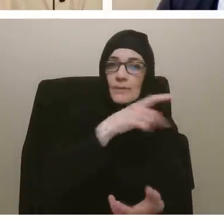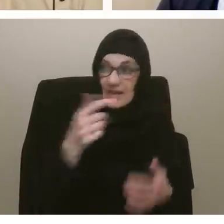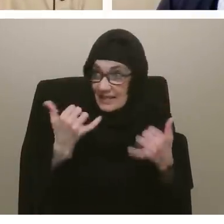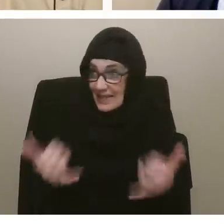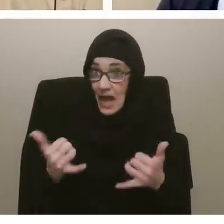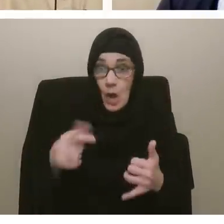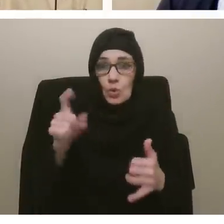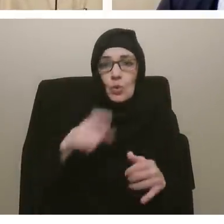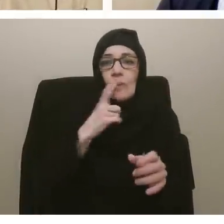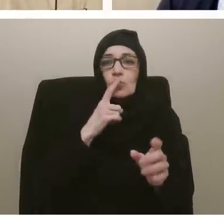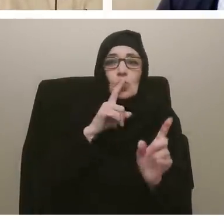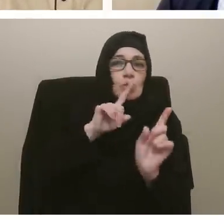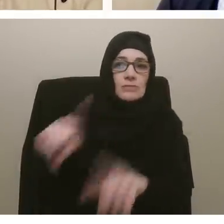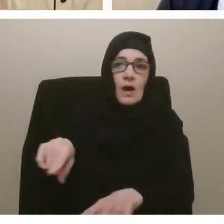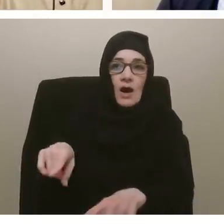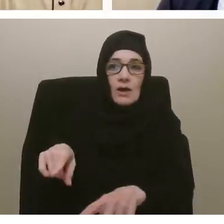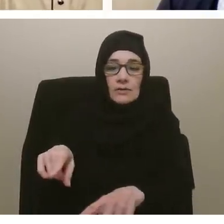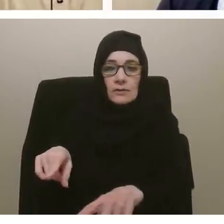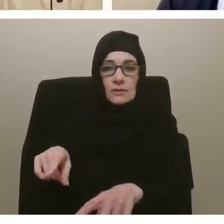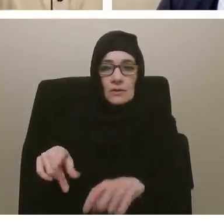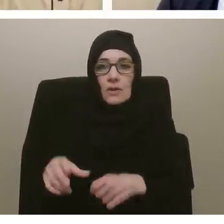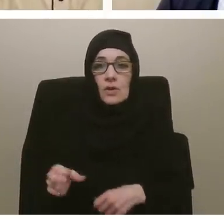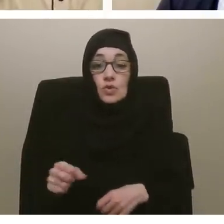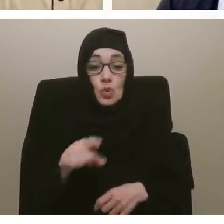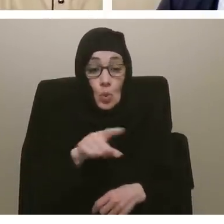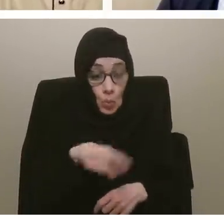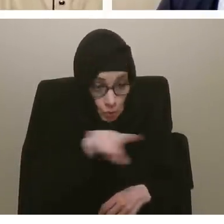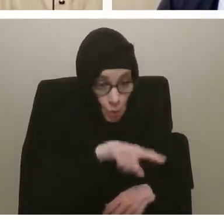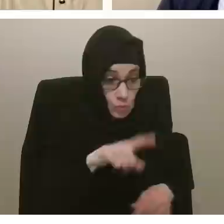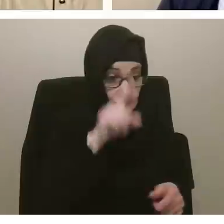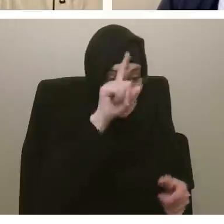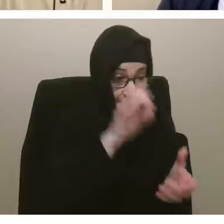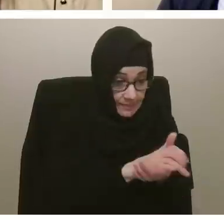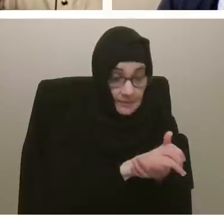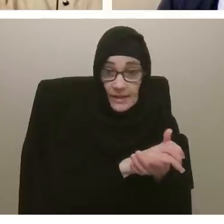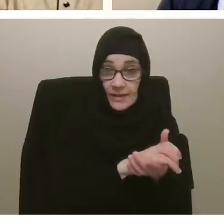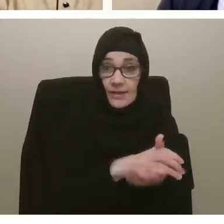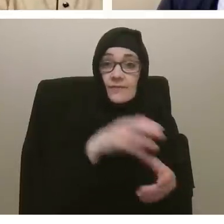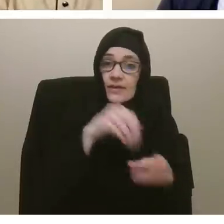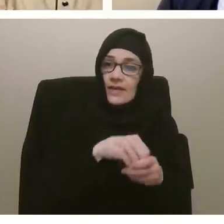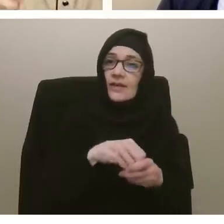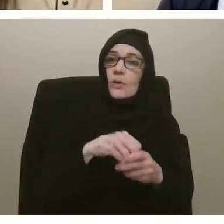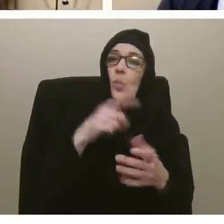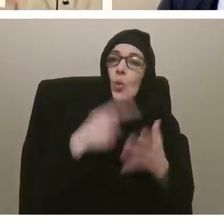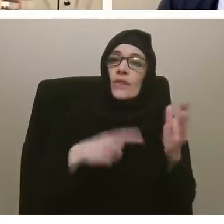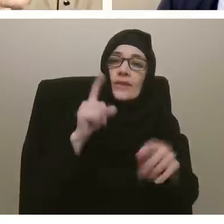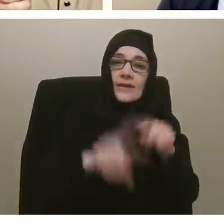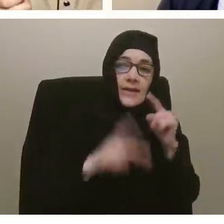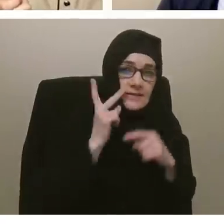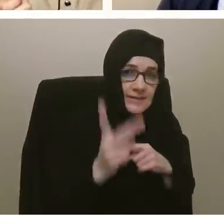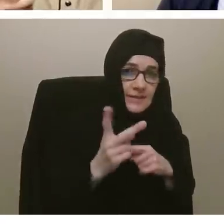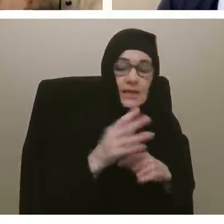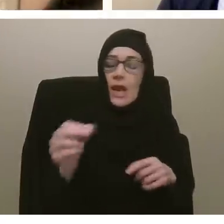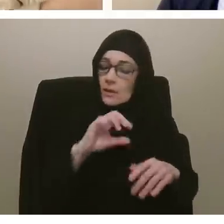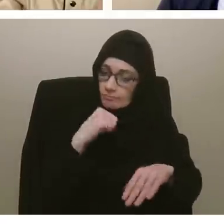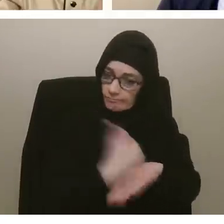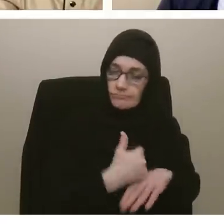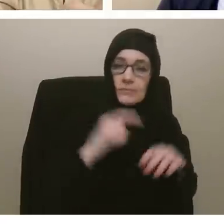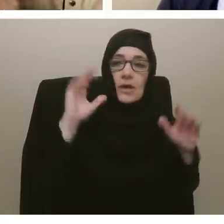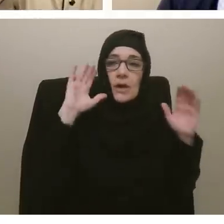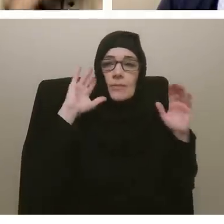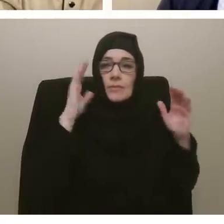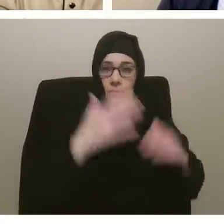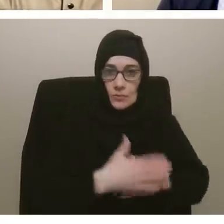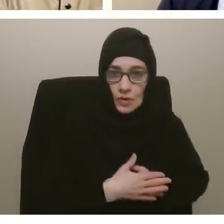news. الَّذِينَ يُؤْمِنُونَ بِالْغَيْبِ. Those who believe in the unseen. وَيُقِيمُونَ الصَّلَاةِ. And they establish the prayer. And what do we